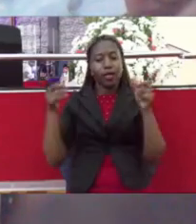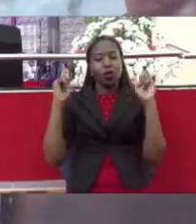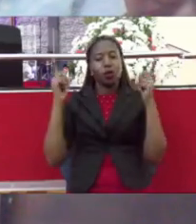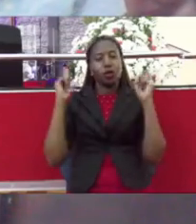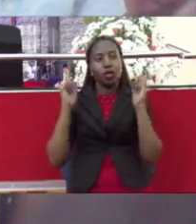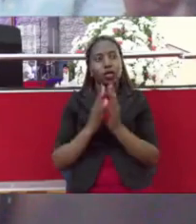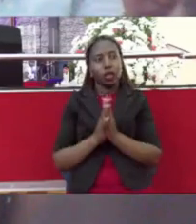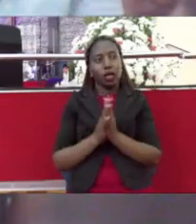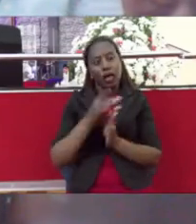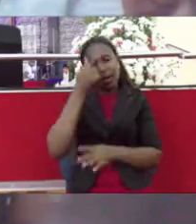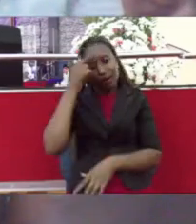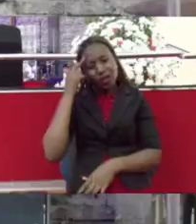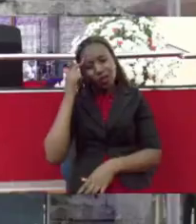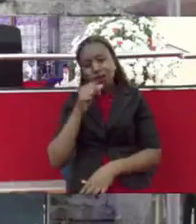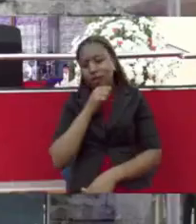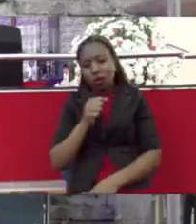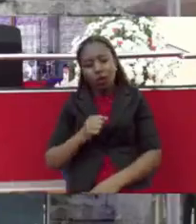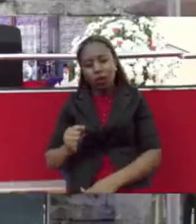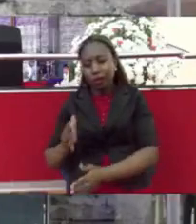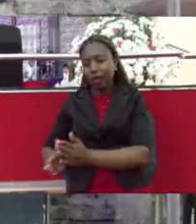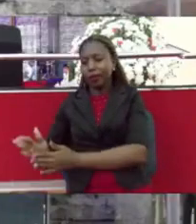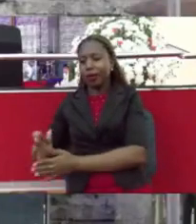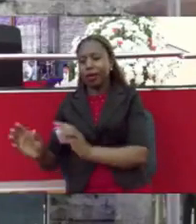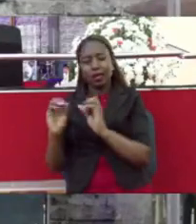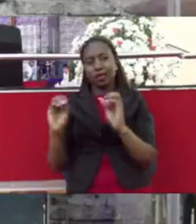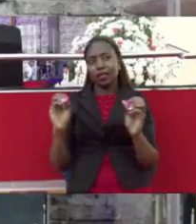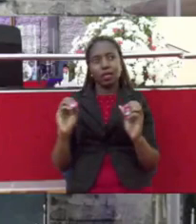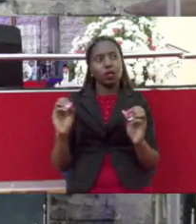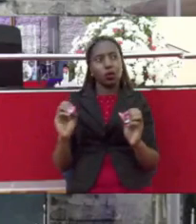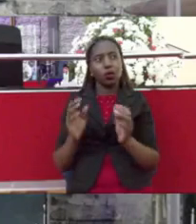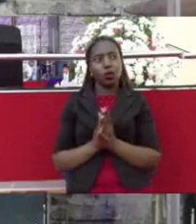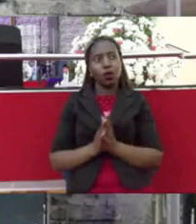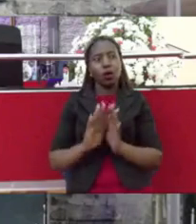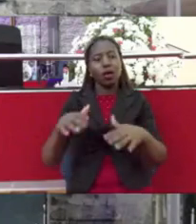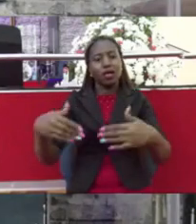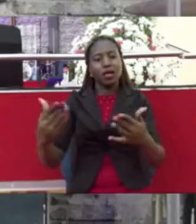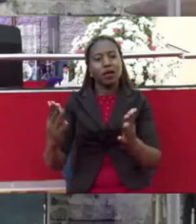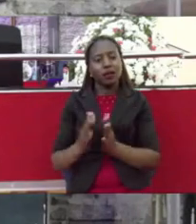because he had not planned, na kwa sababu hakuwa amepanga, he gave him a price which was way off. Alimpatia